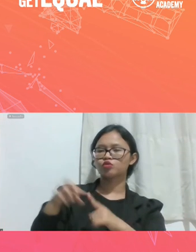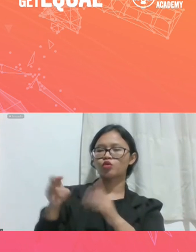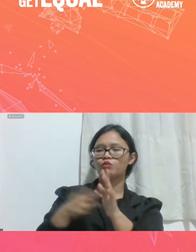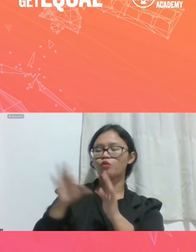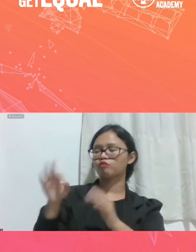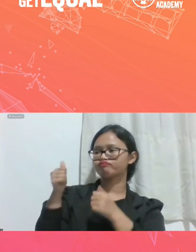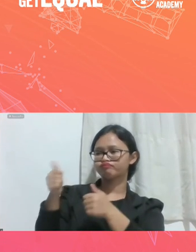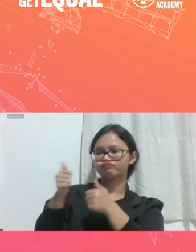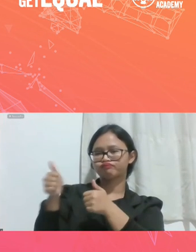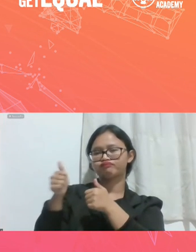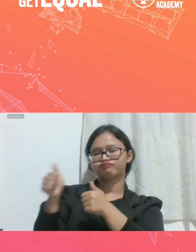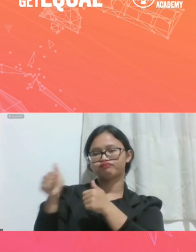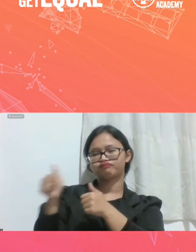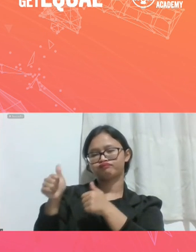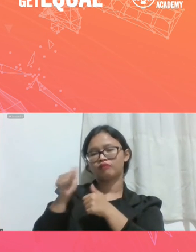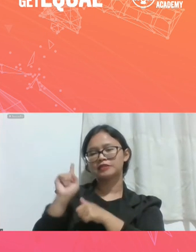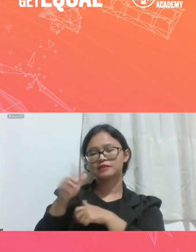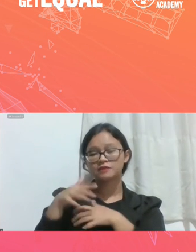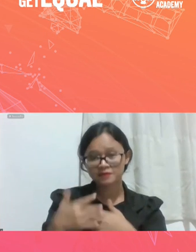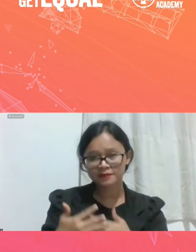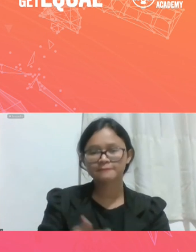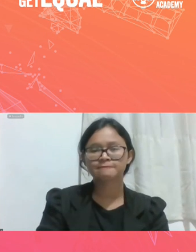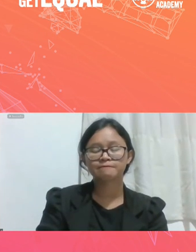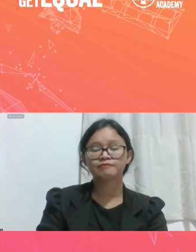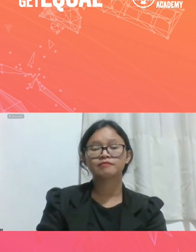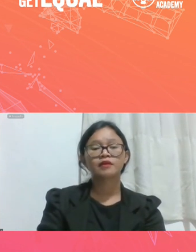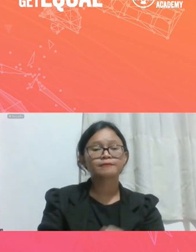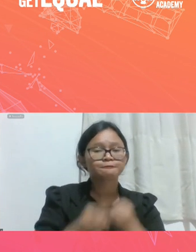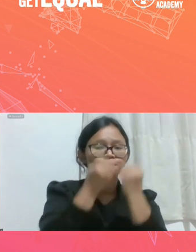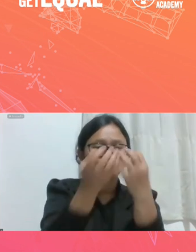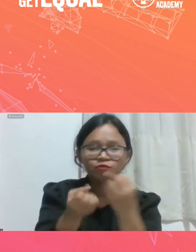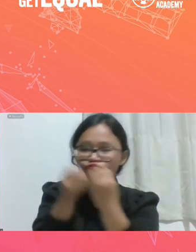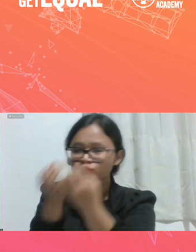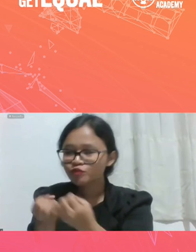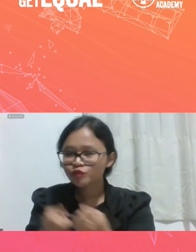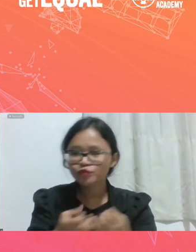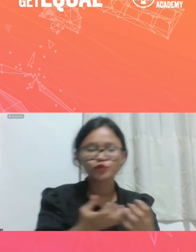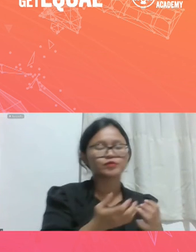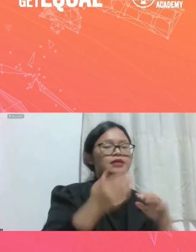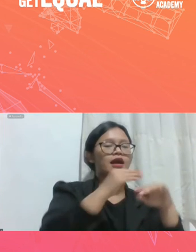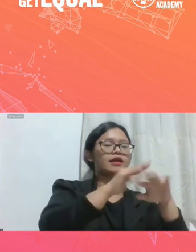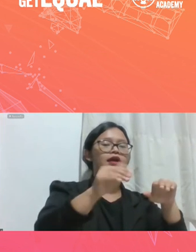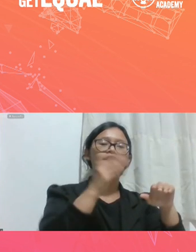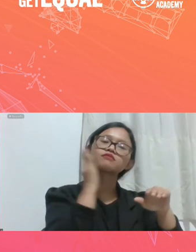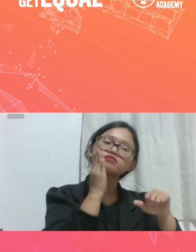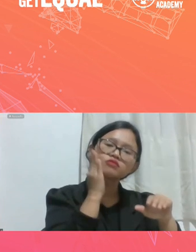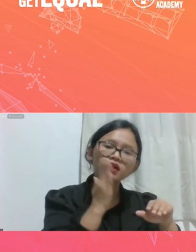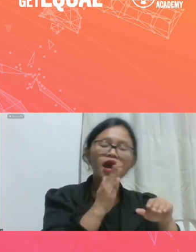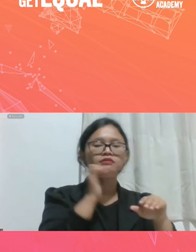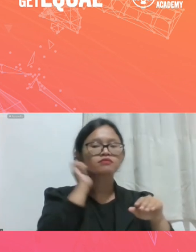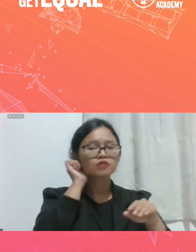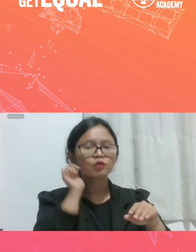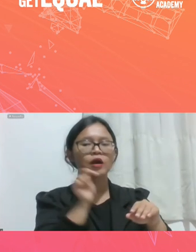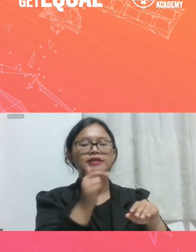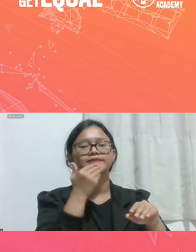Ini betul-betul kami catat sekali, karena sebetulnya edukasi terutama bagi para kaum muda, terutama anak-anak perempuan, berkaitan